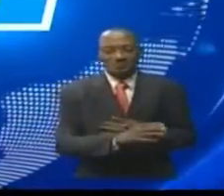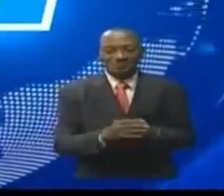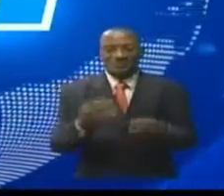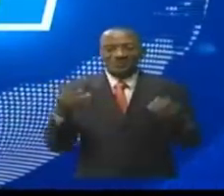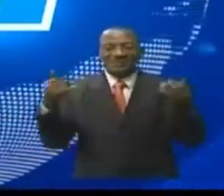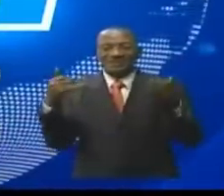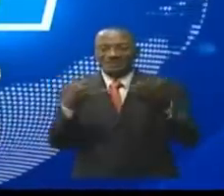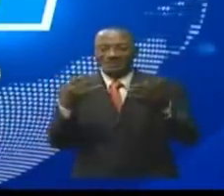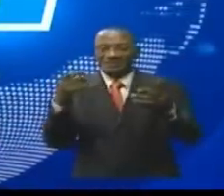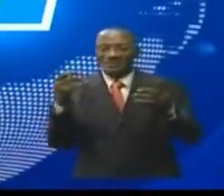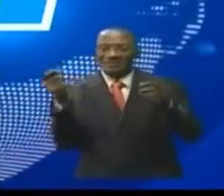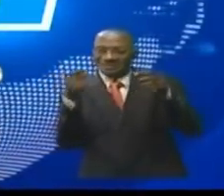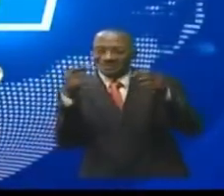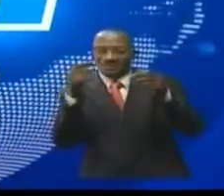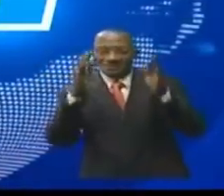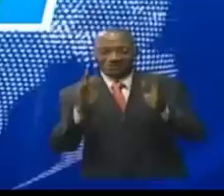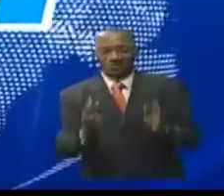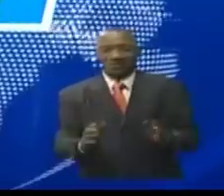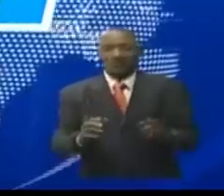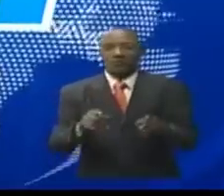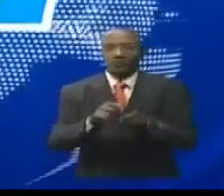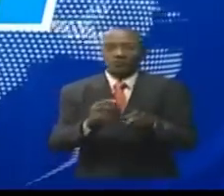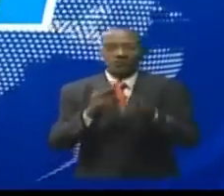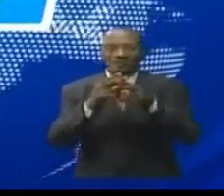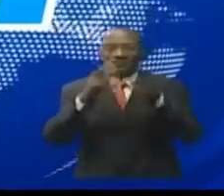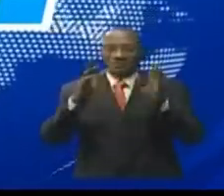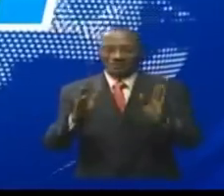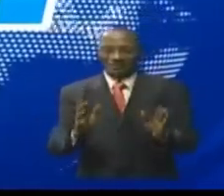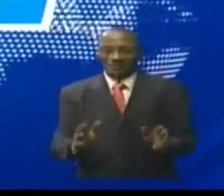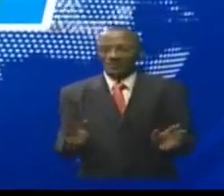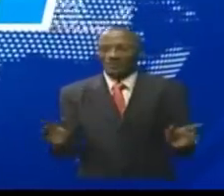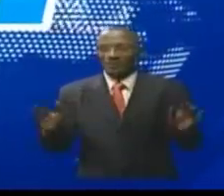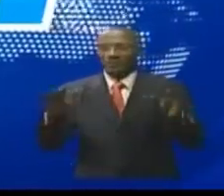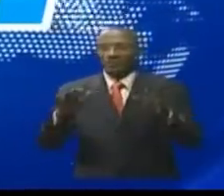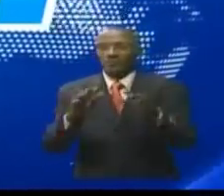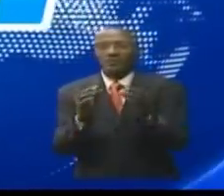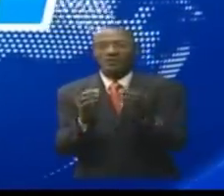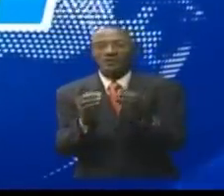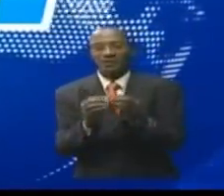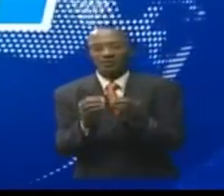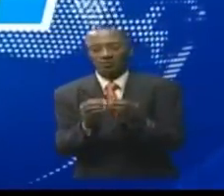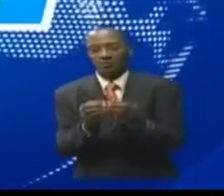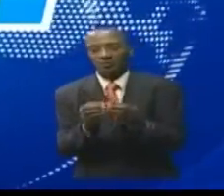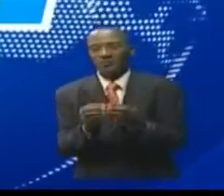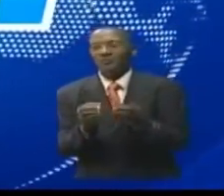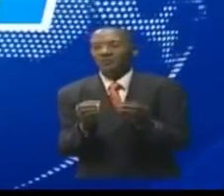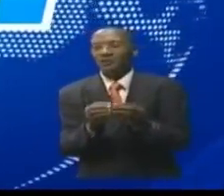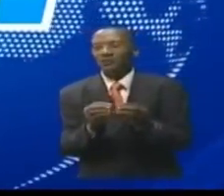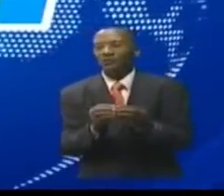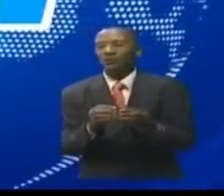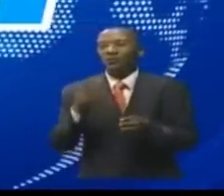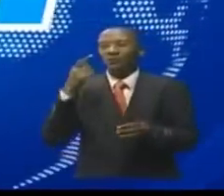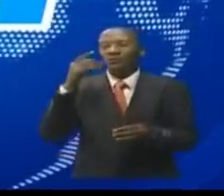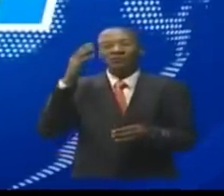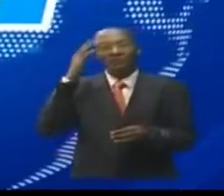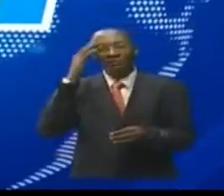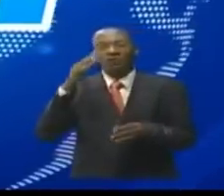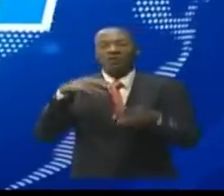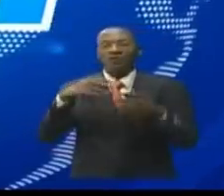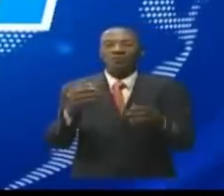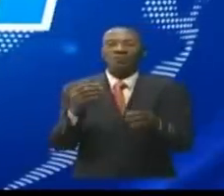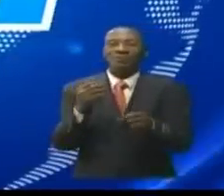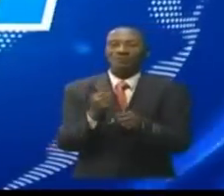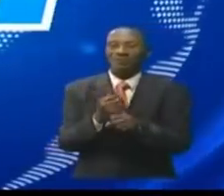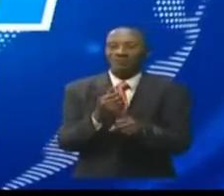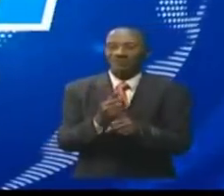viennent de bénéficier des expertises de la Corée du Sud, du Cameroun et du Nigeria sur la climatisation utilisée dans